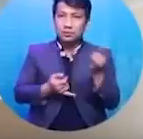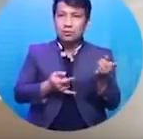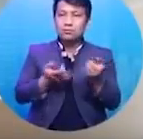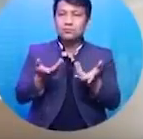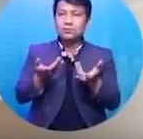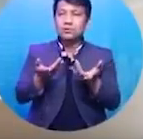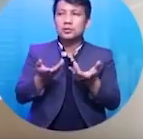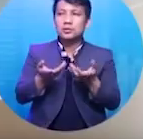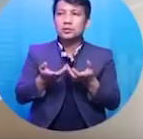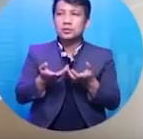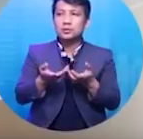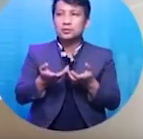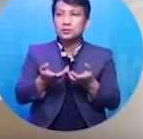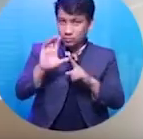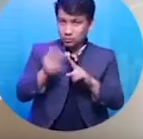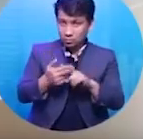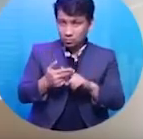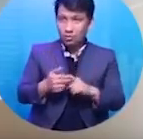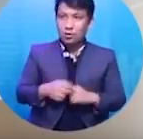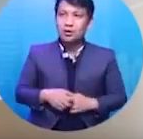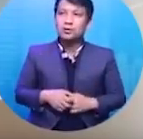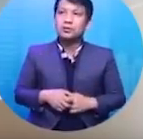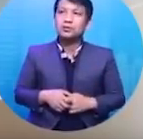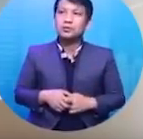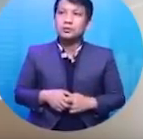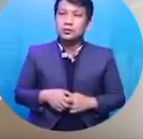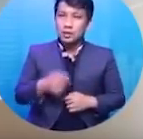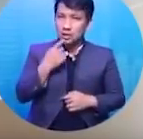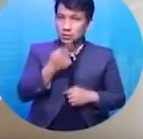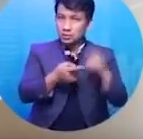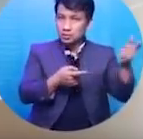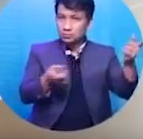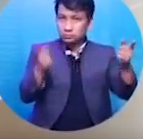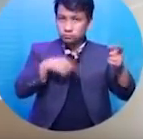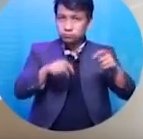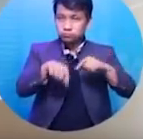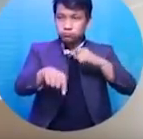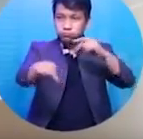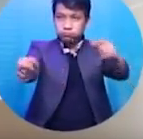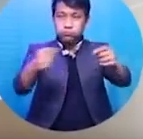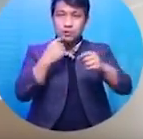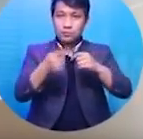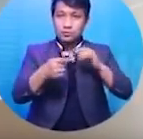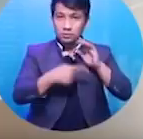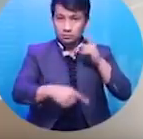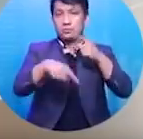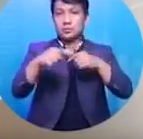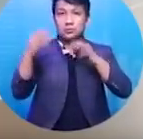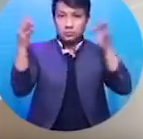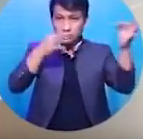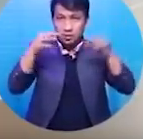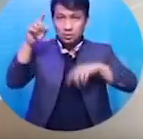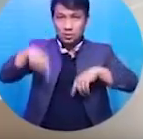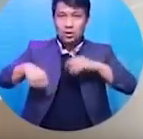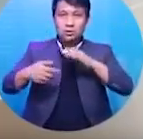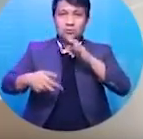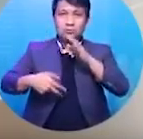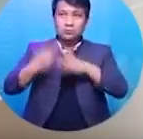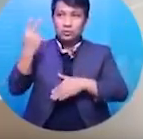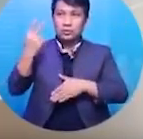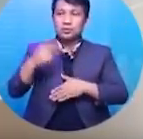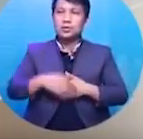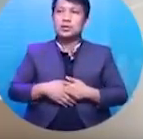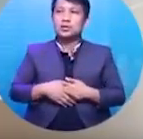ano? Kausapin po namin munisipyo tungkol doon sa sinasabing kayo po ay nagpositibo sa drug test twice. And then, pati yung kapatid nyo